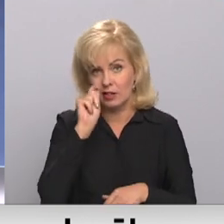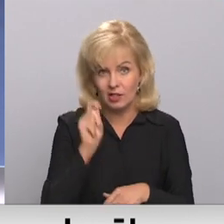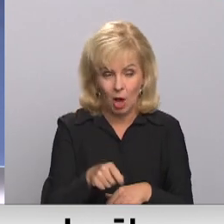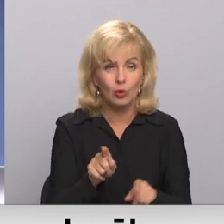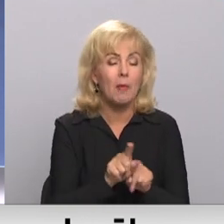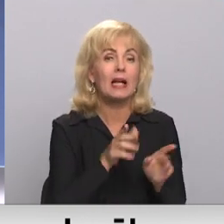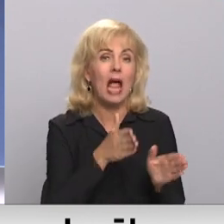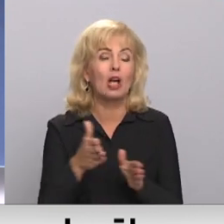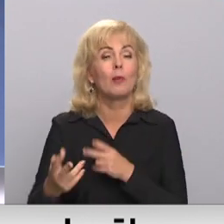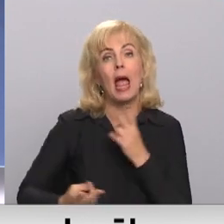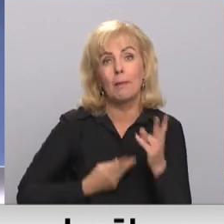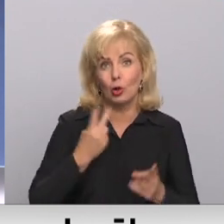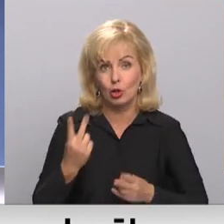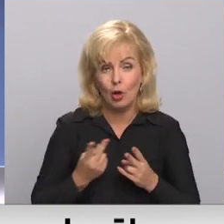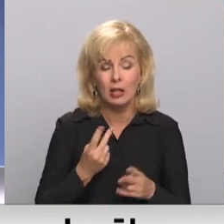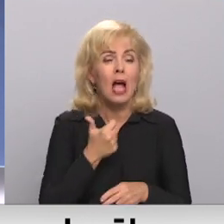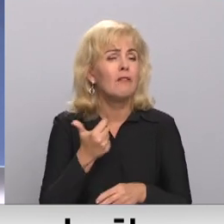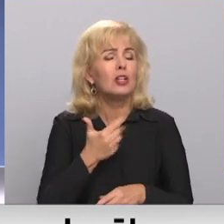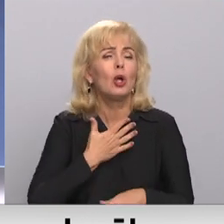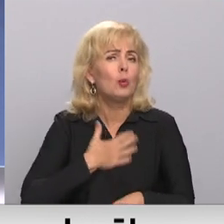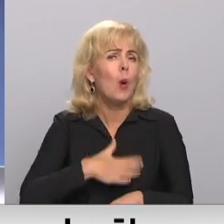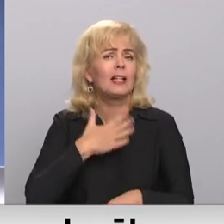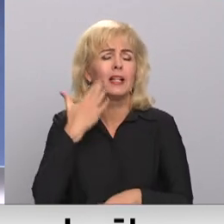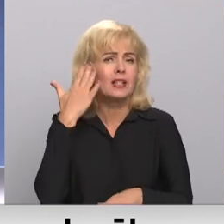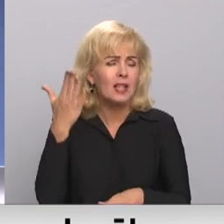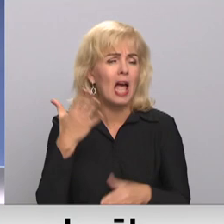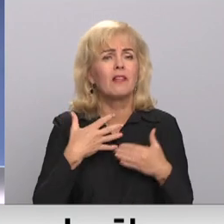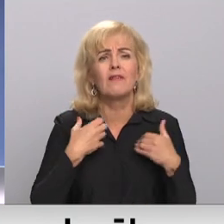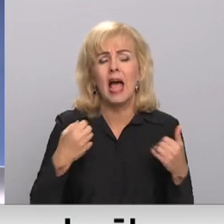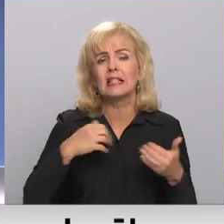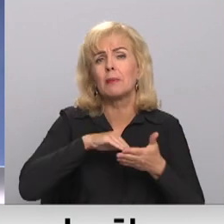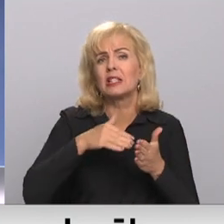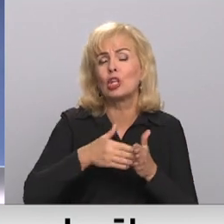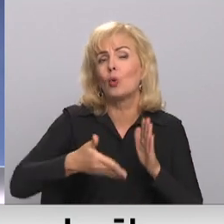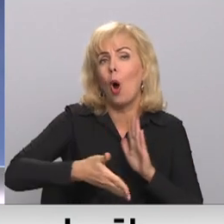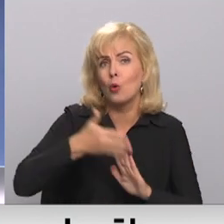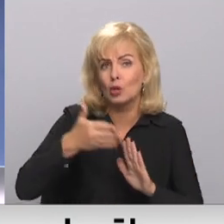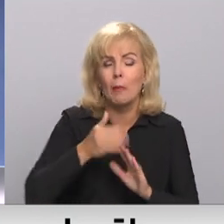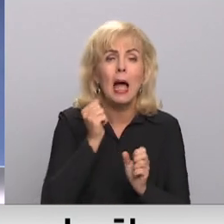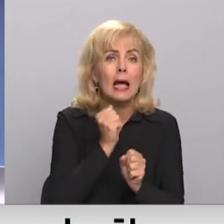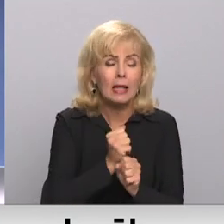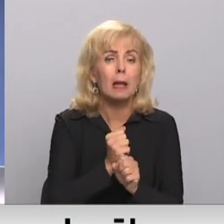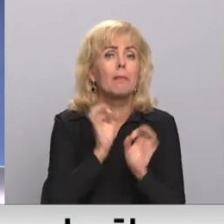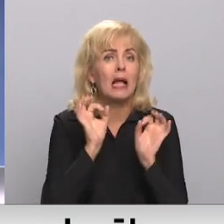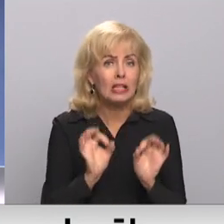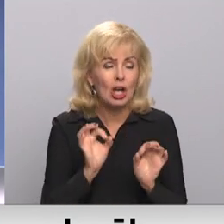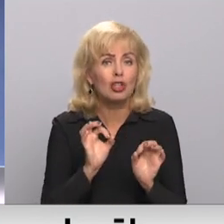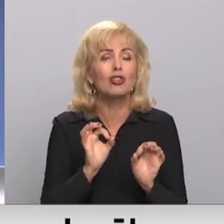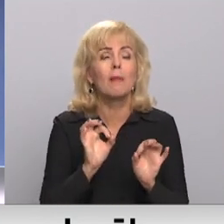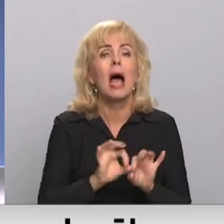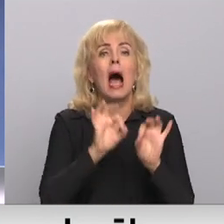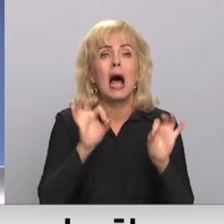ietekmē emocionāli. Viņi ļoti cer, ka epidemioloģiskā situācija uzlabosies un darbu pat tiešām varēs atsākt jau